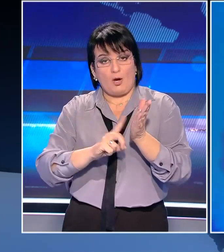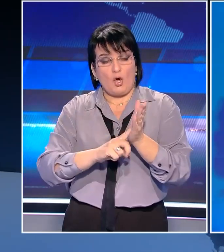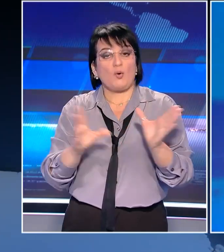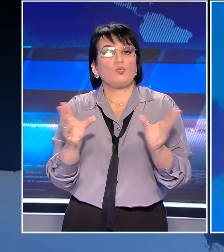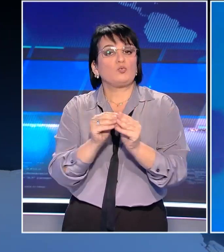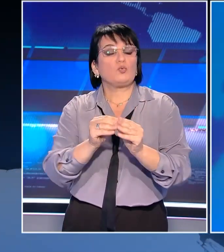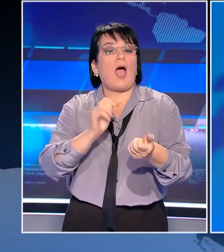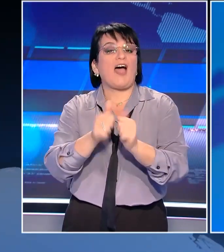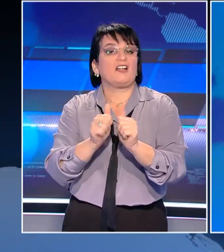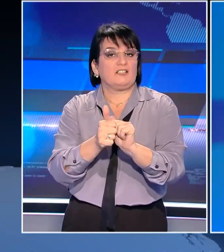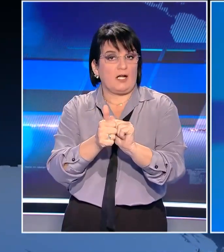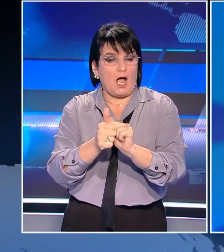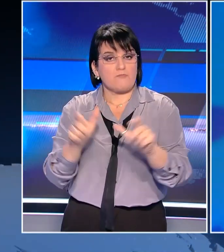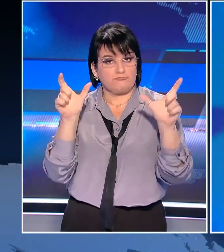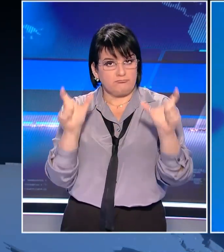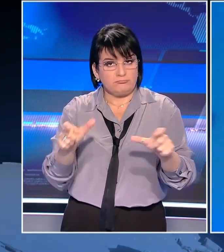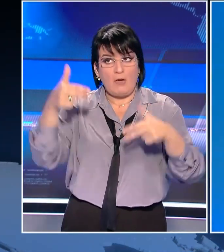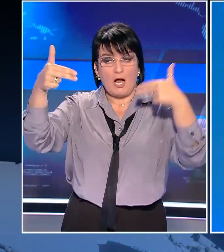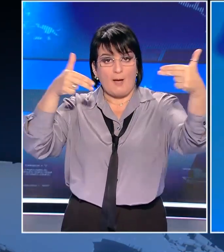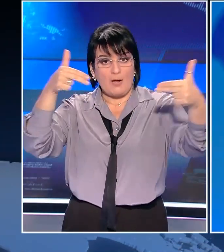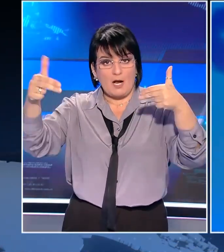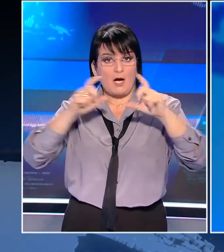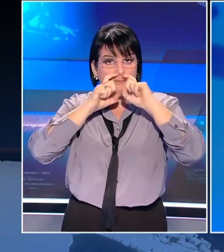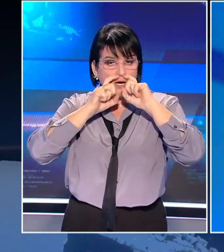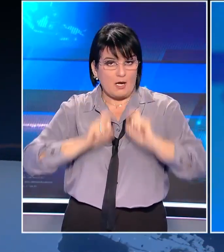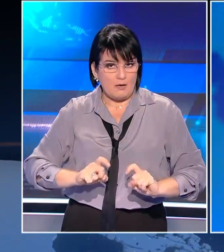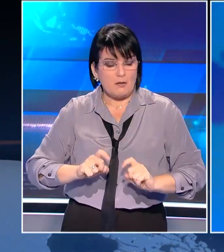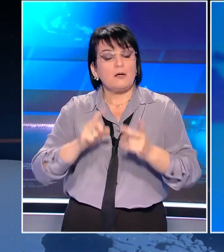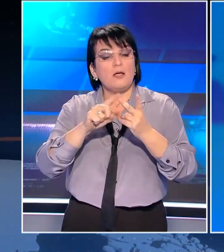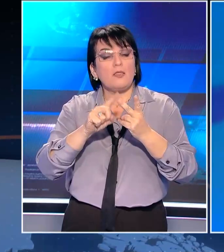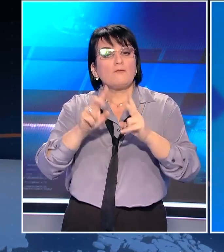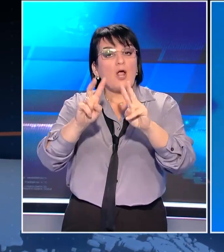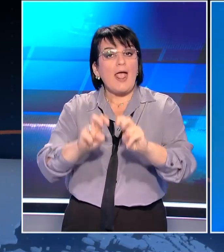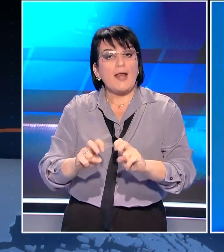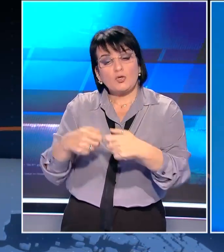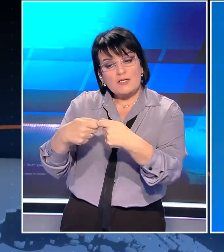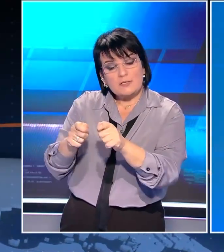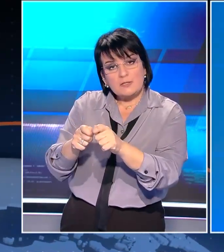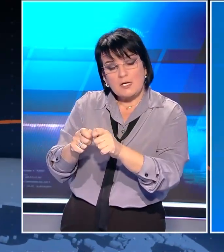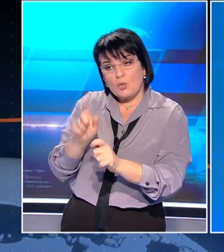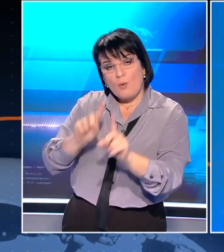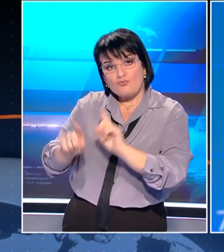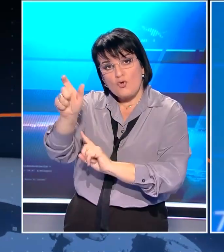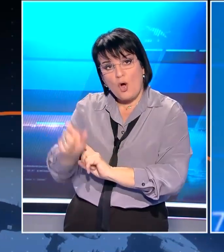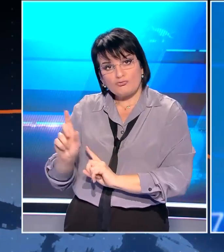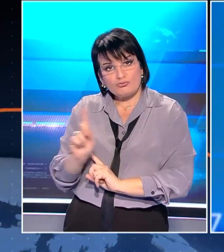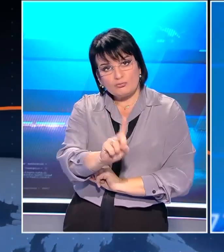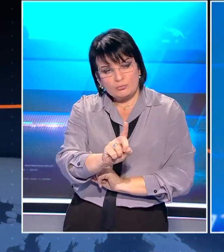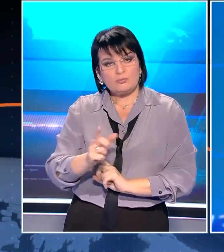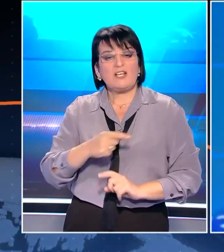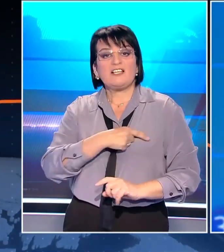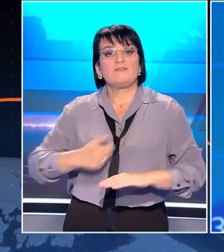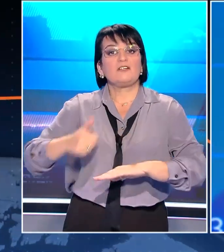οποίες θα προβλέπουν τη λειτουργία καμερών σε όλα τα γήπεδα αλλά και τον τρόπο ελέγχου των εισιτηρίων. Την ίδια ώρα τώρα, κυβερνητικά